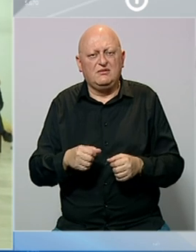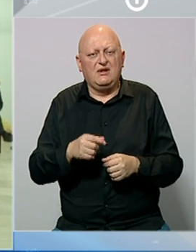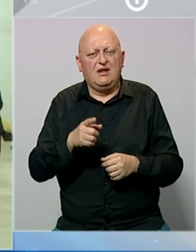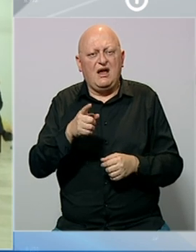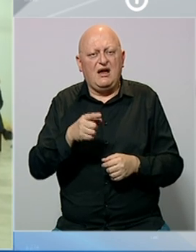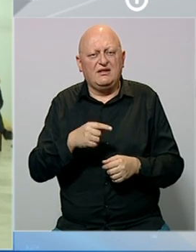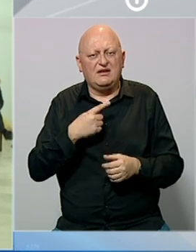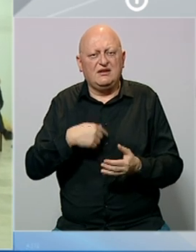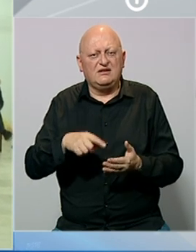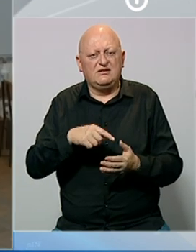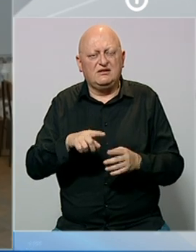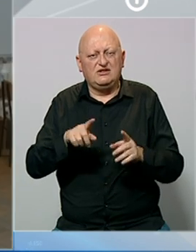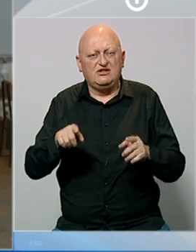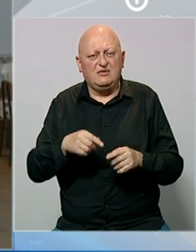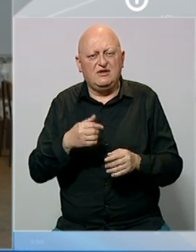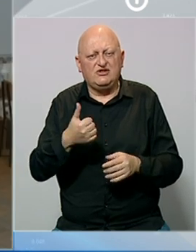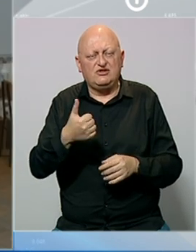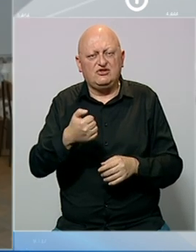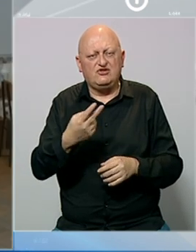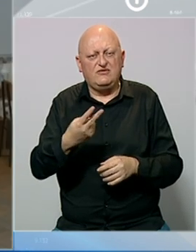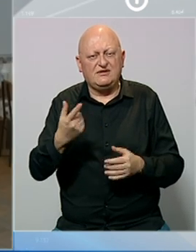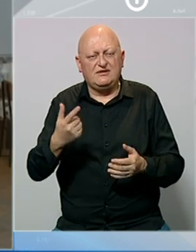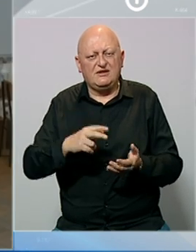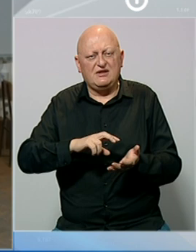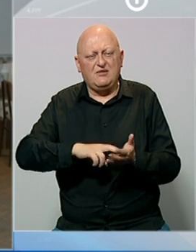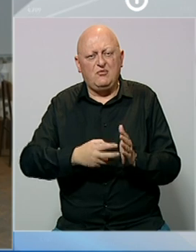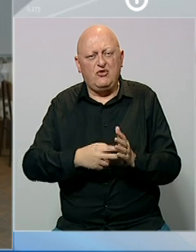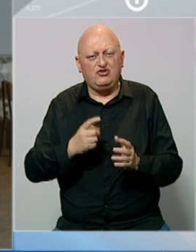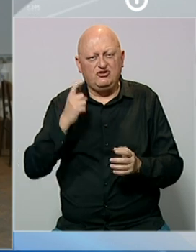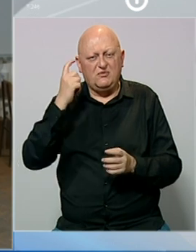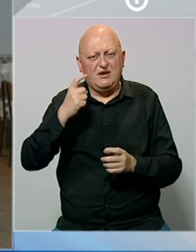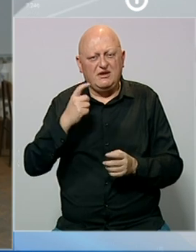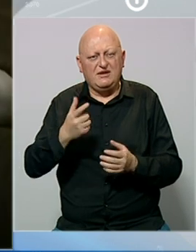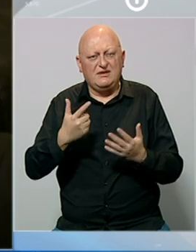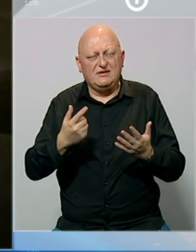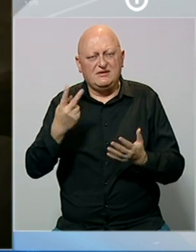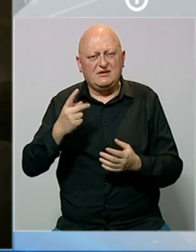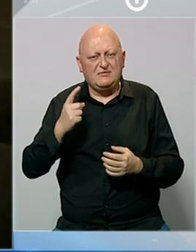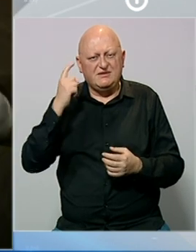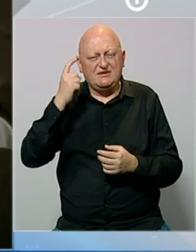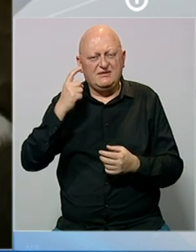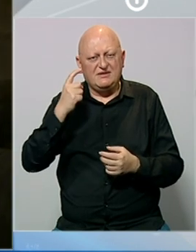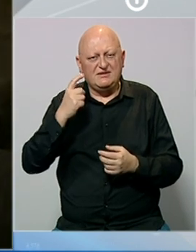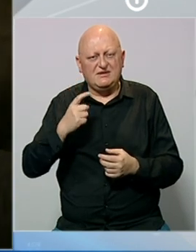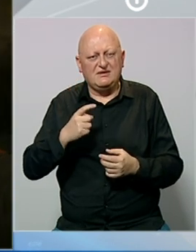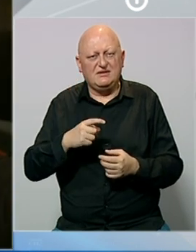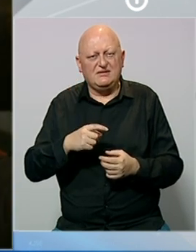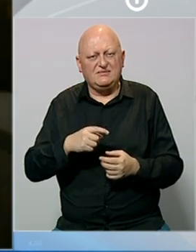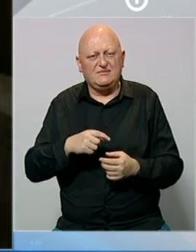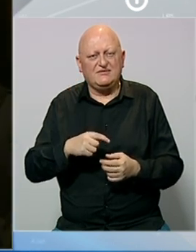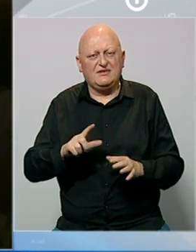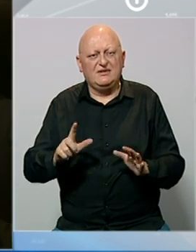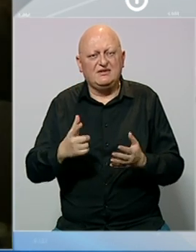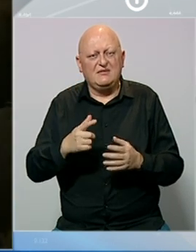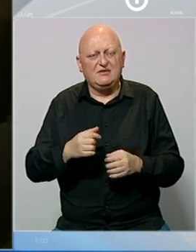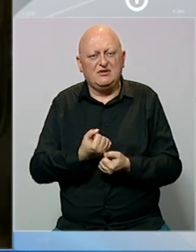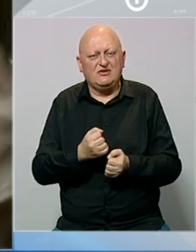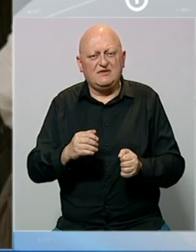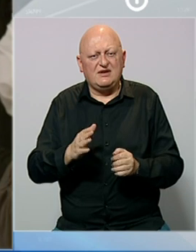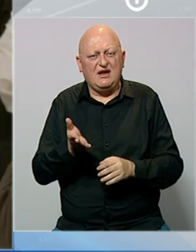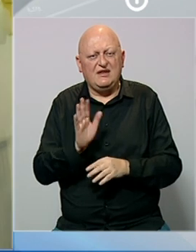tima. Na glasačkim listićima naći će se 127 političkih subjekata, 72 stranke,